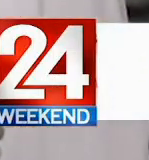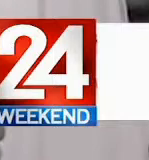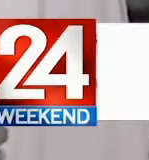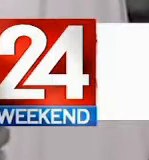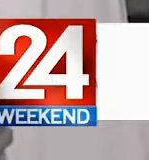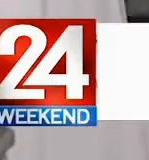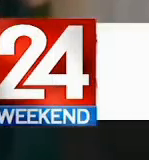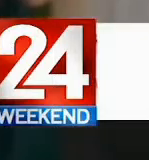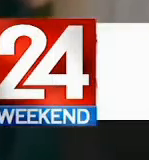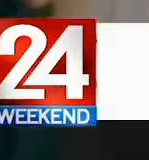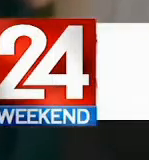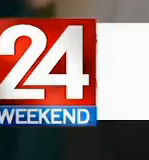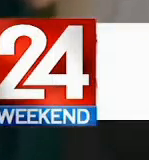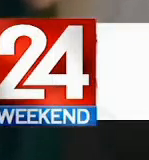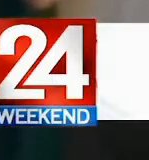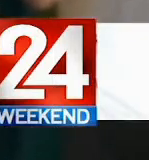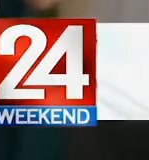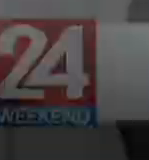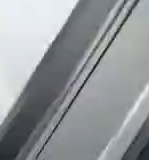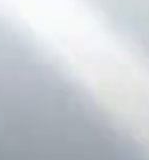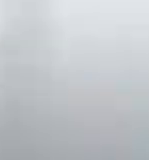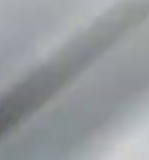Mercado.